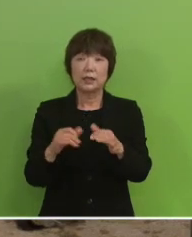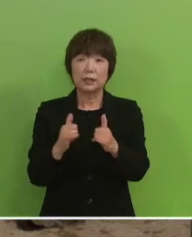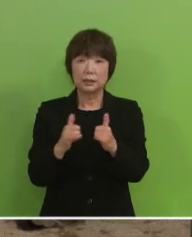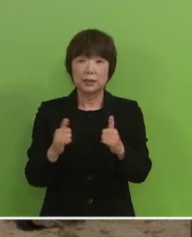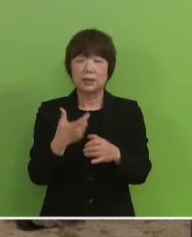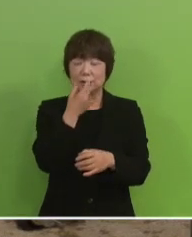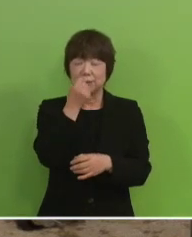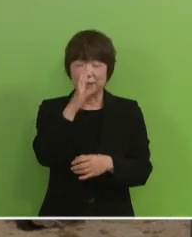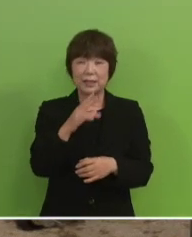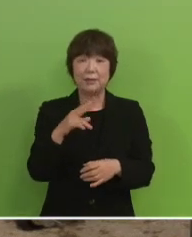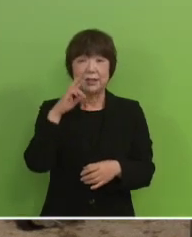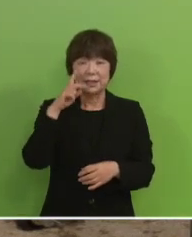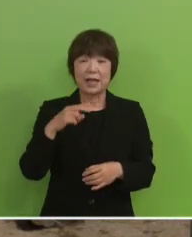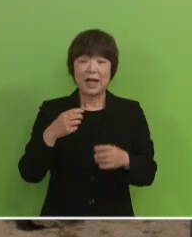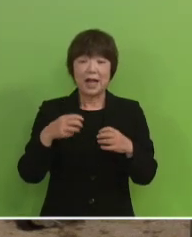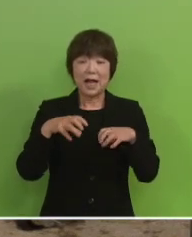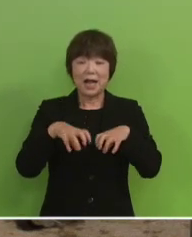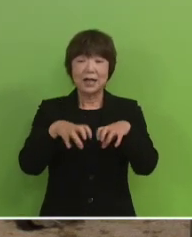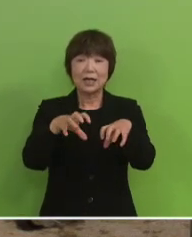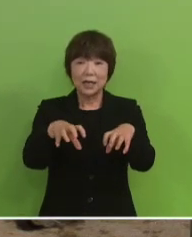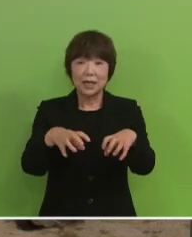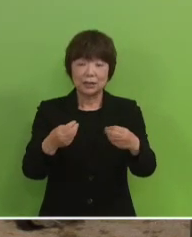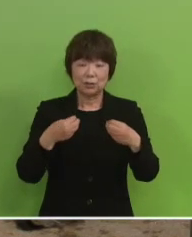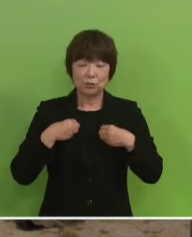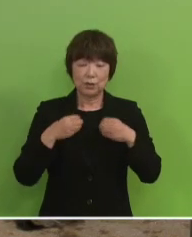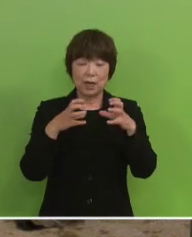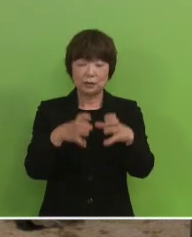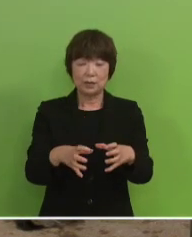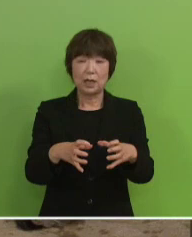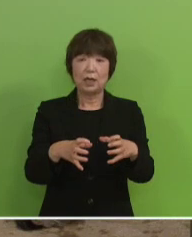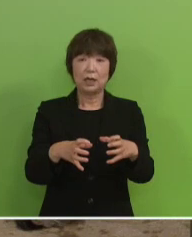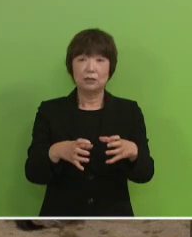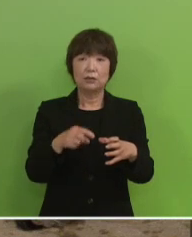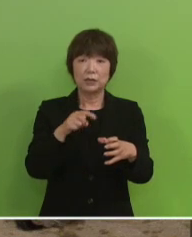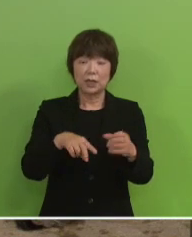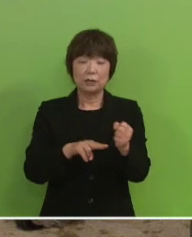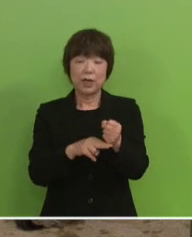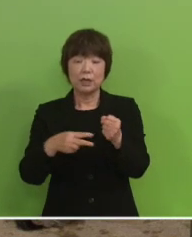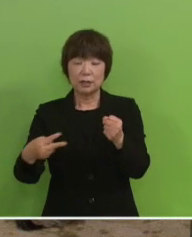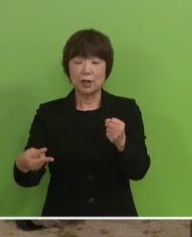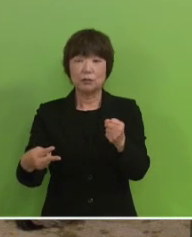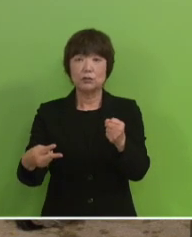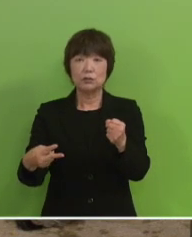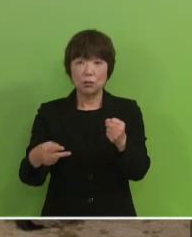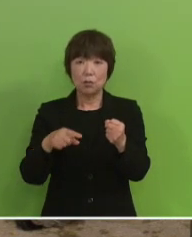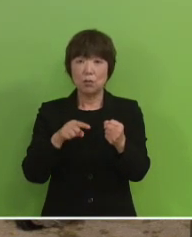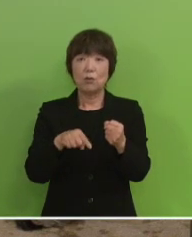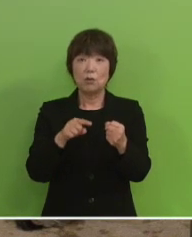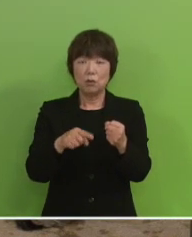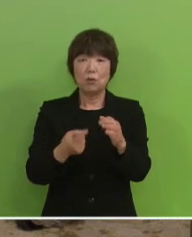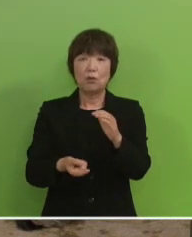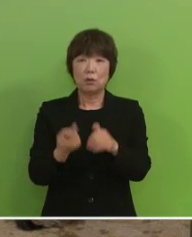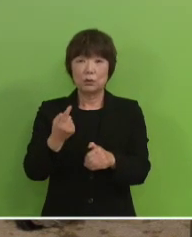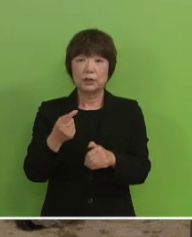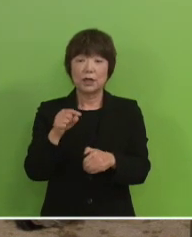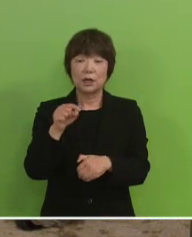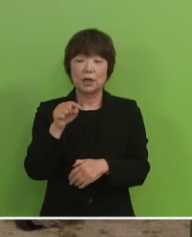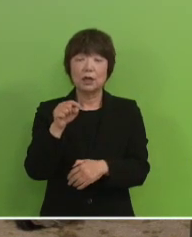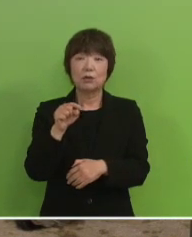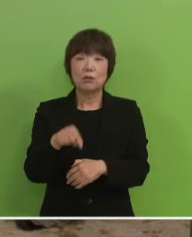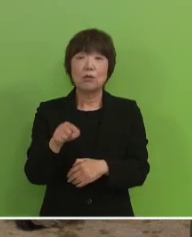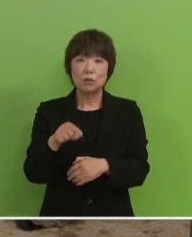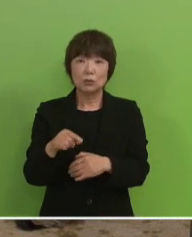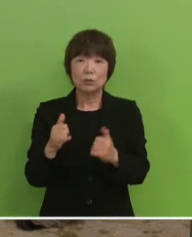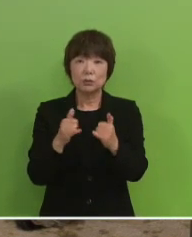ダークメサイアの繁華街暮らしたこの大きな繁華街暮らしたの兵科ぶぅ事例このカッター